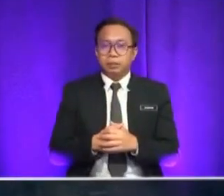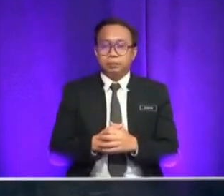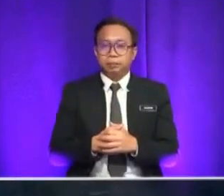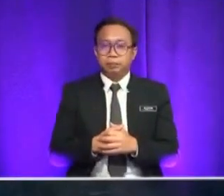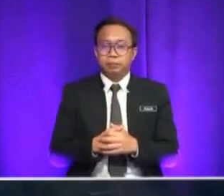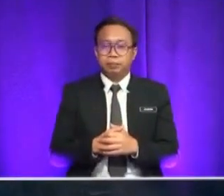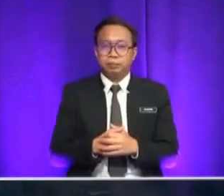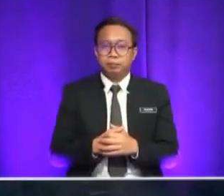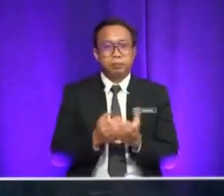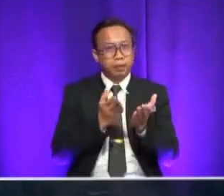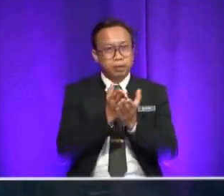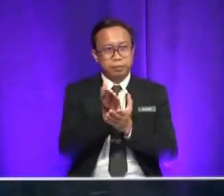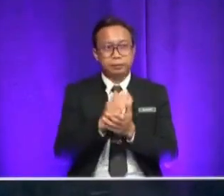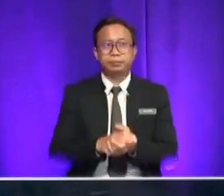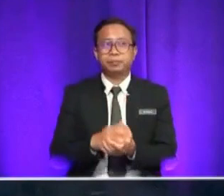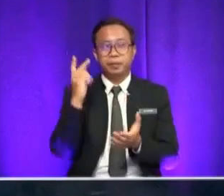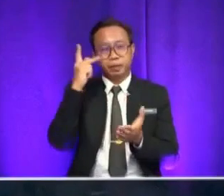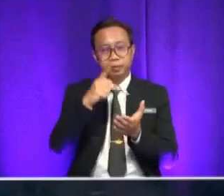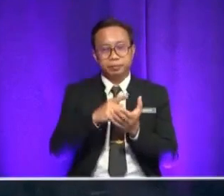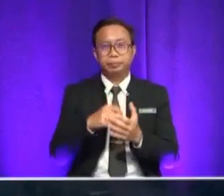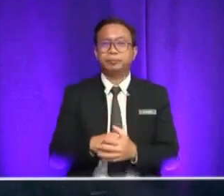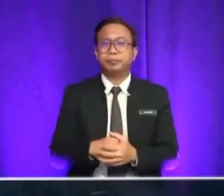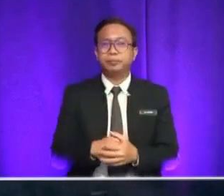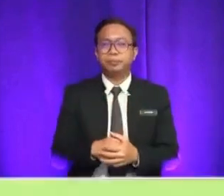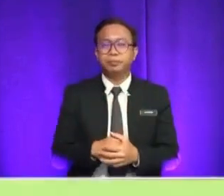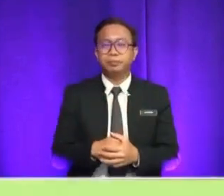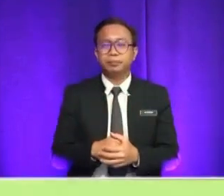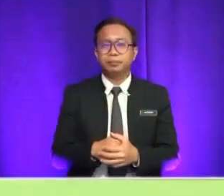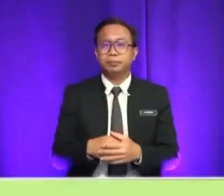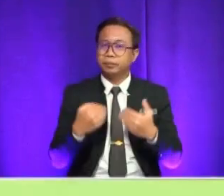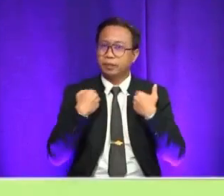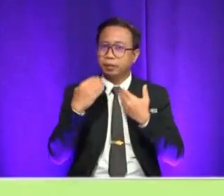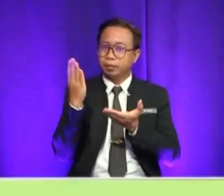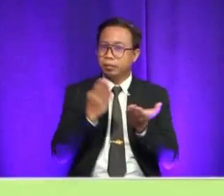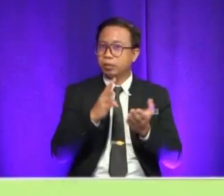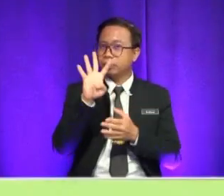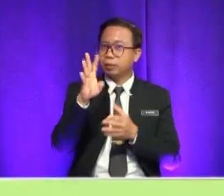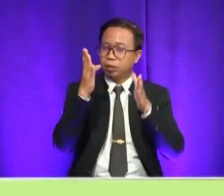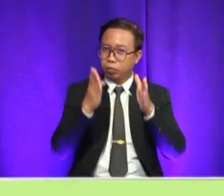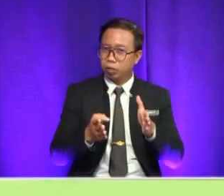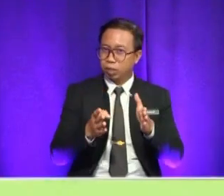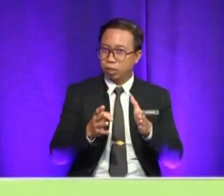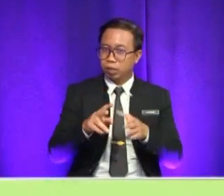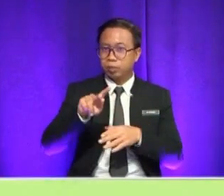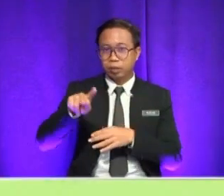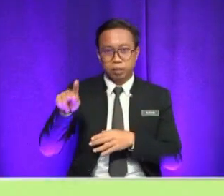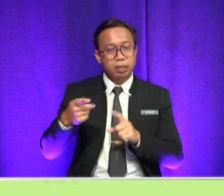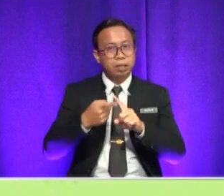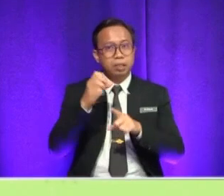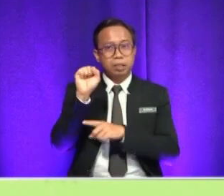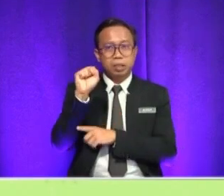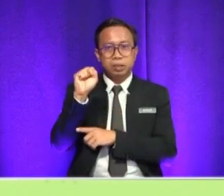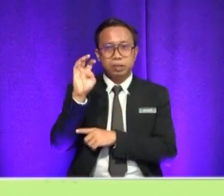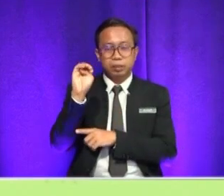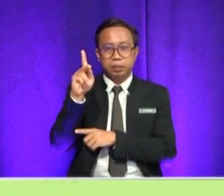Student saya. Silakan Cikgu kenalkan mereka. Okey, kat sini saya ada bawa 4 orang pelajar daripada SMK Kampar.